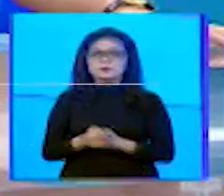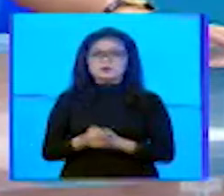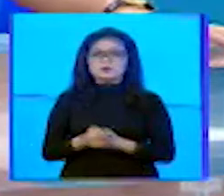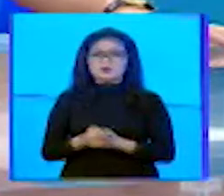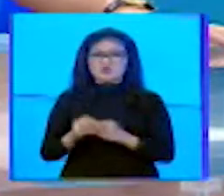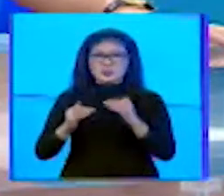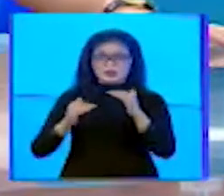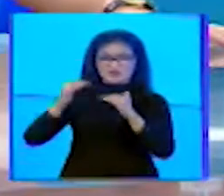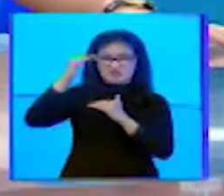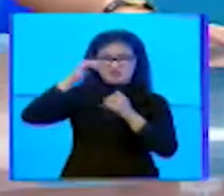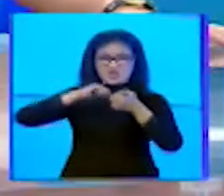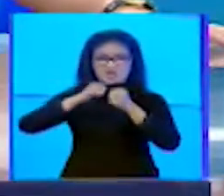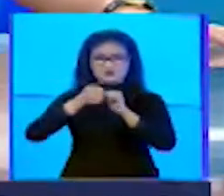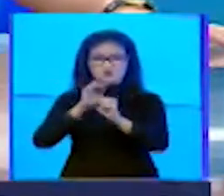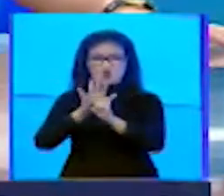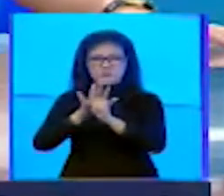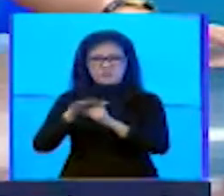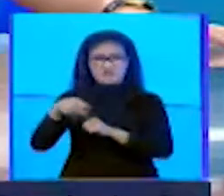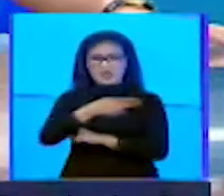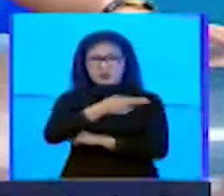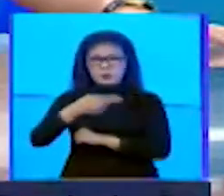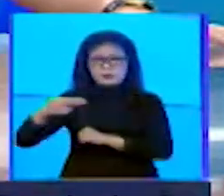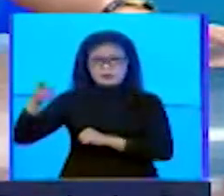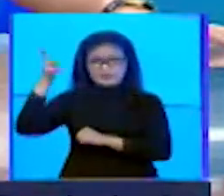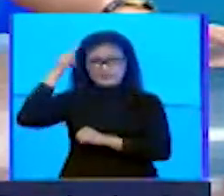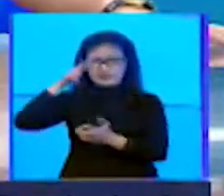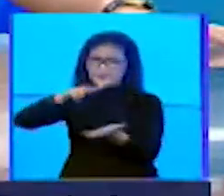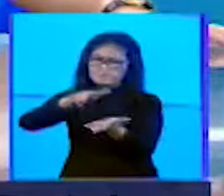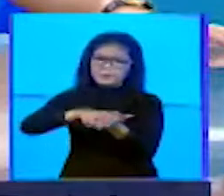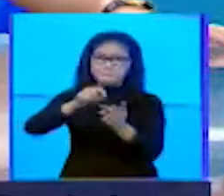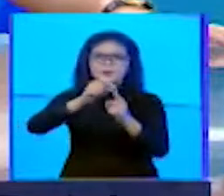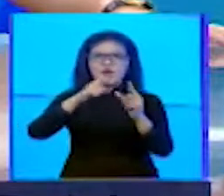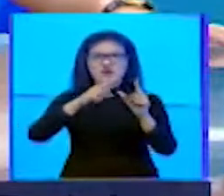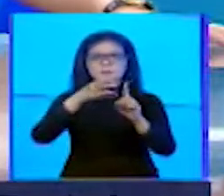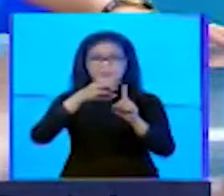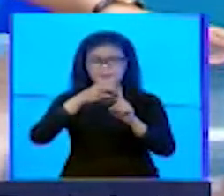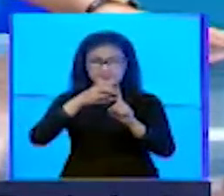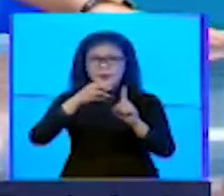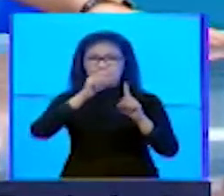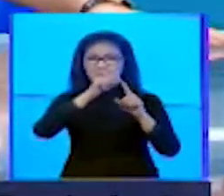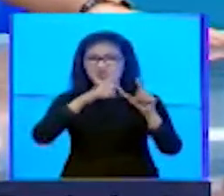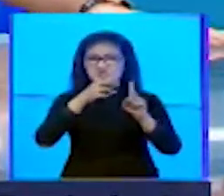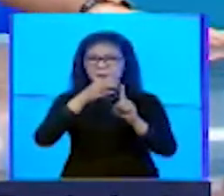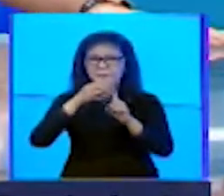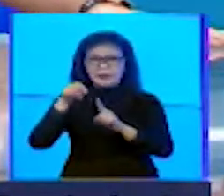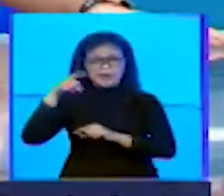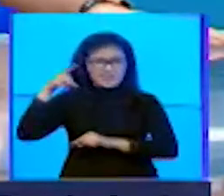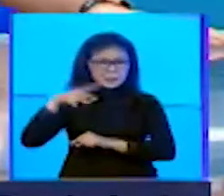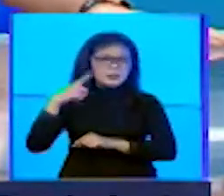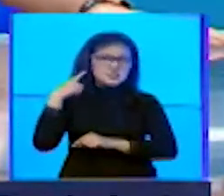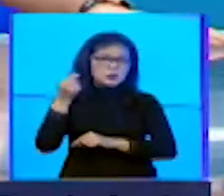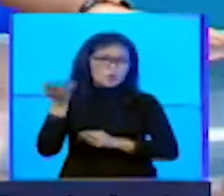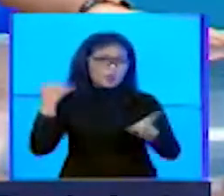Pemirsa, menyusul tingginya kasus COVID-19 di tanah air, pemerintah menetapkan pembatasan sosial berskala besar atau PSBB ketat di Jawa dan